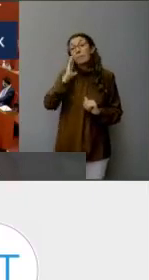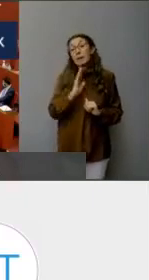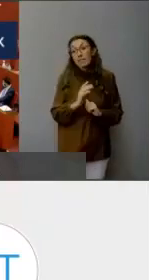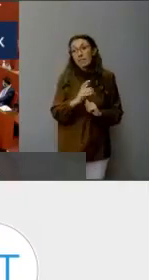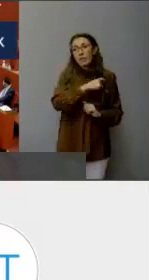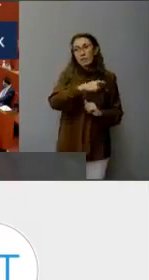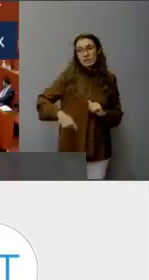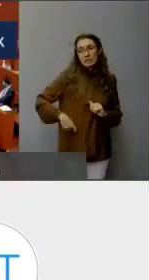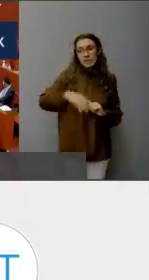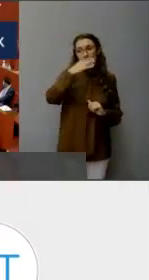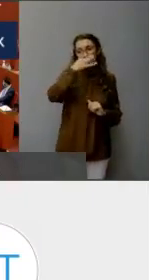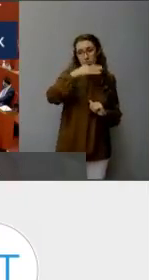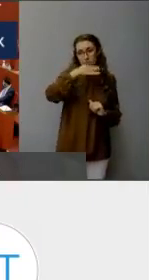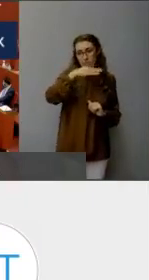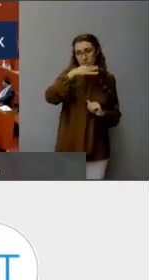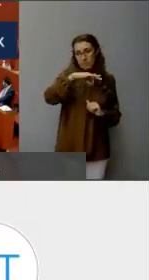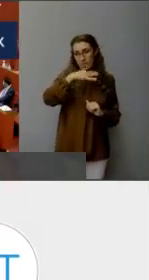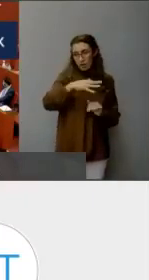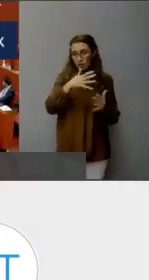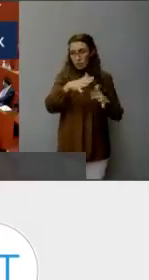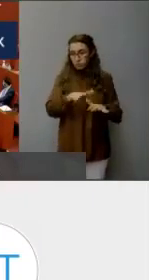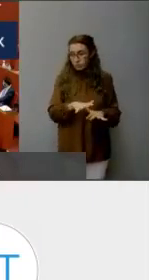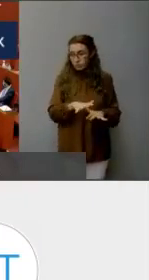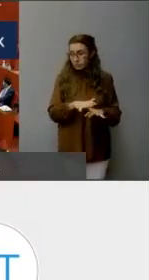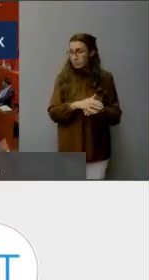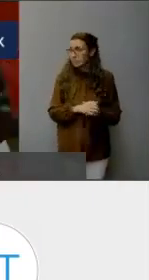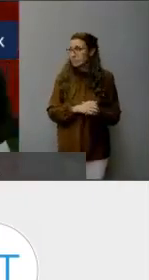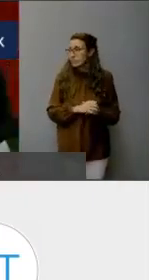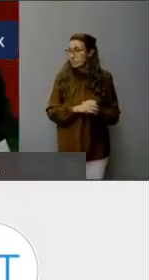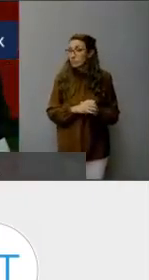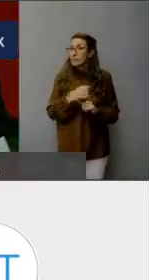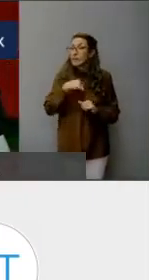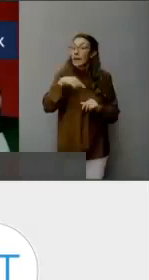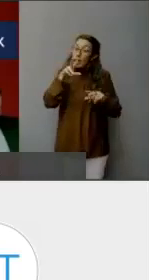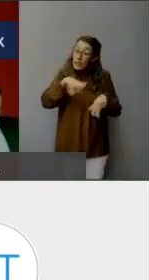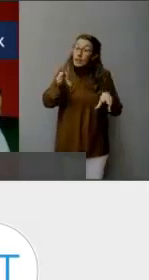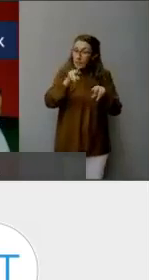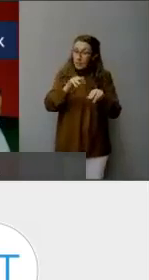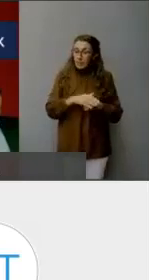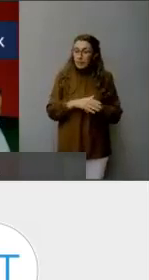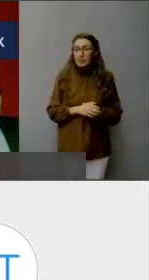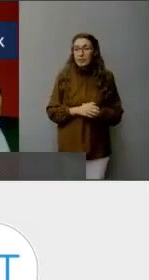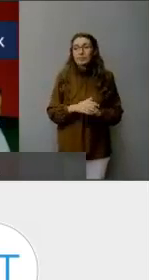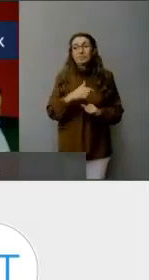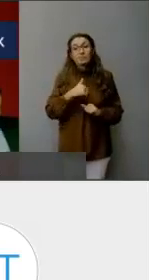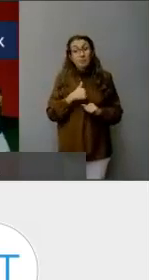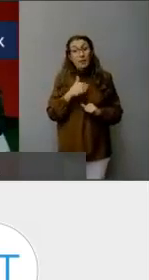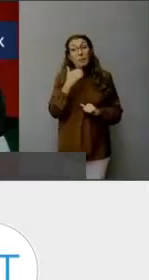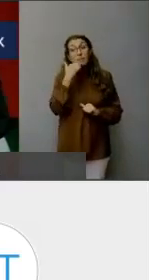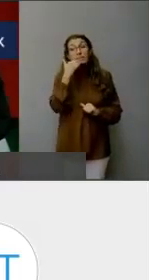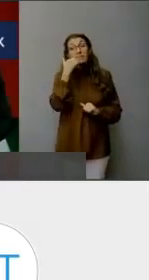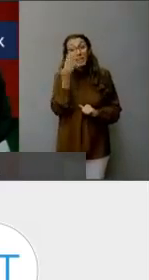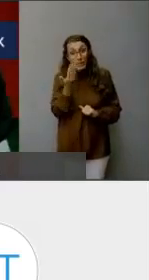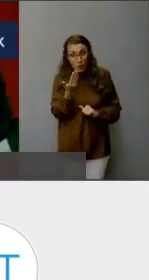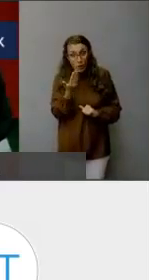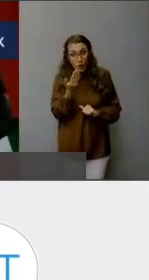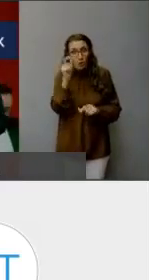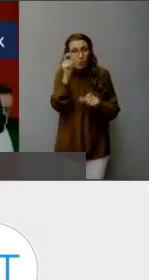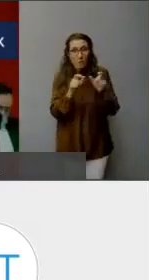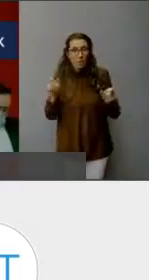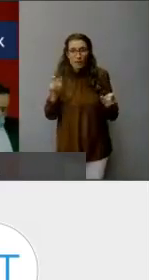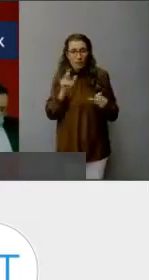il sindaco faccia a finire il suo intervento quello che ho detto mi vergogno di chi fa se il mazzo affermazioni